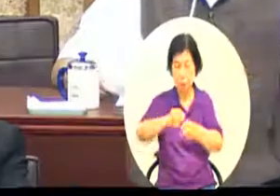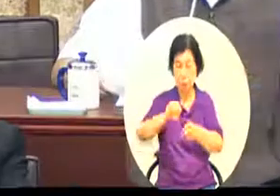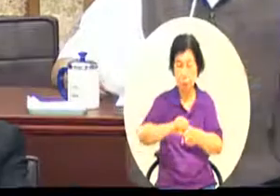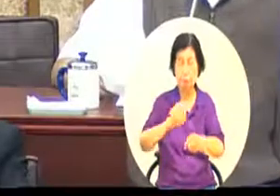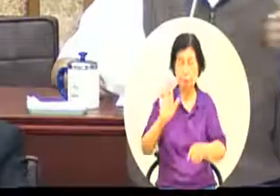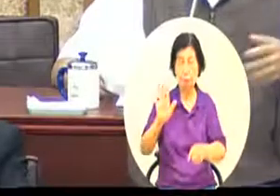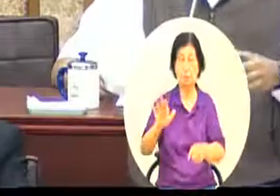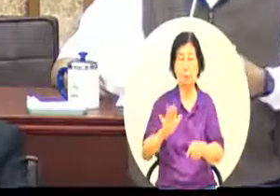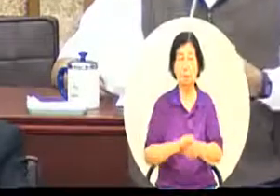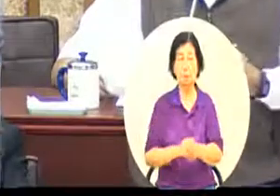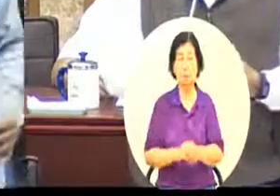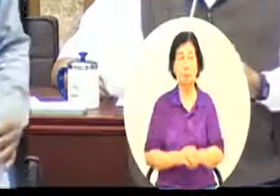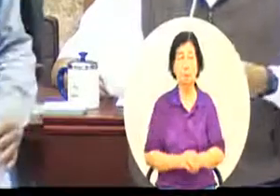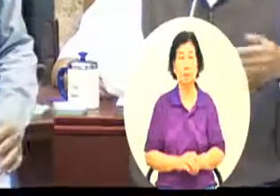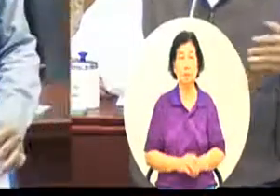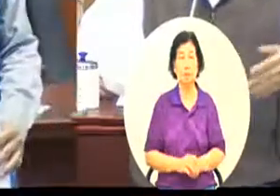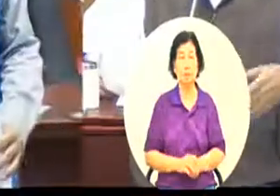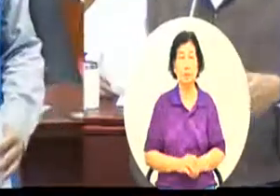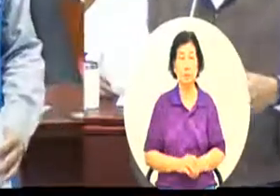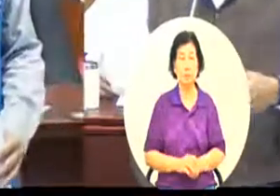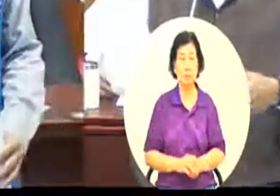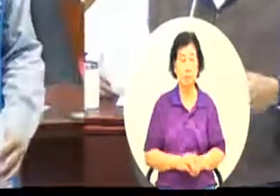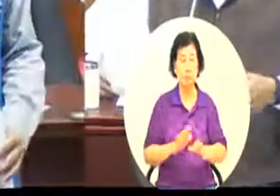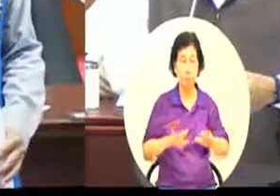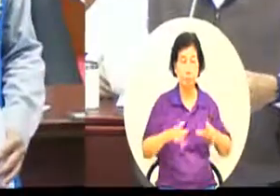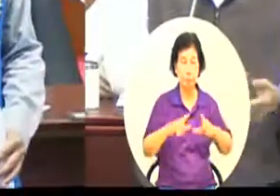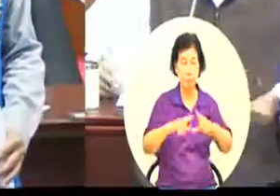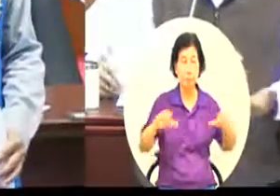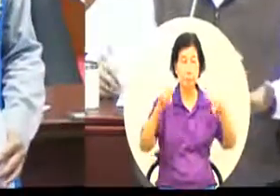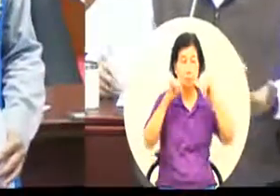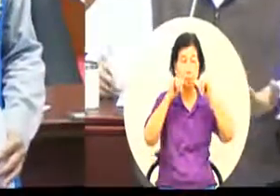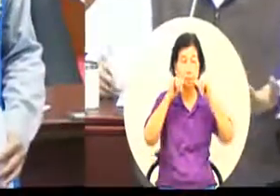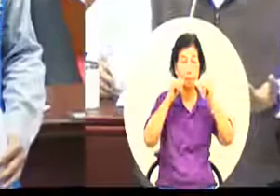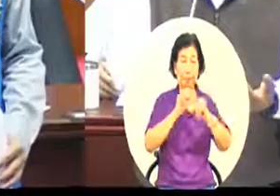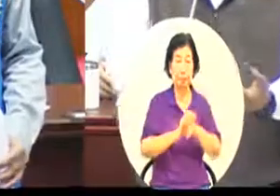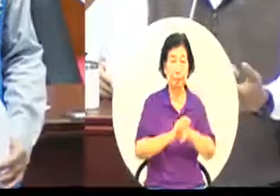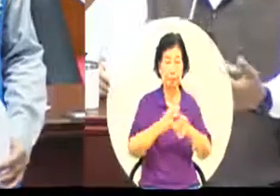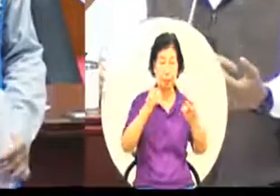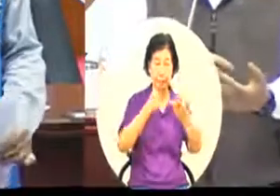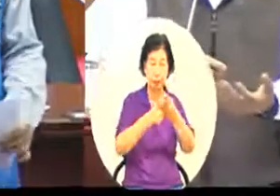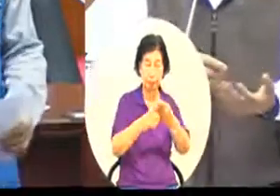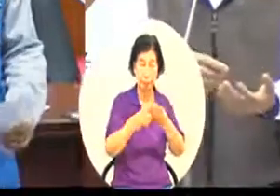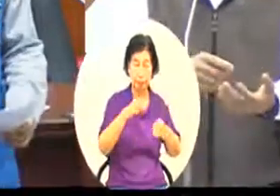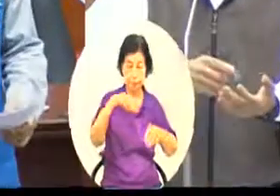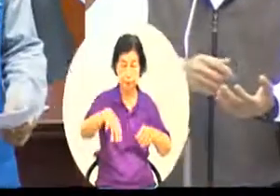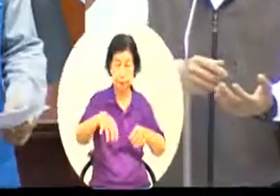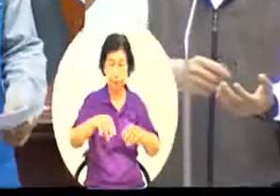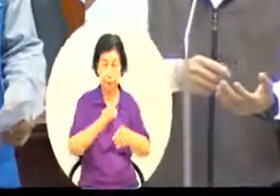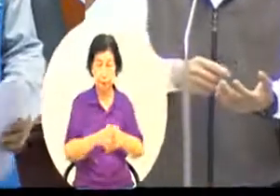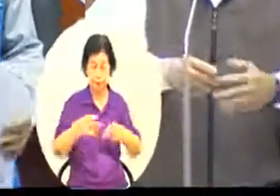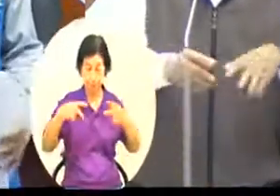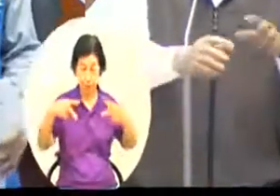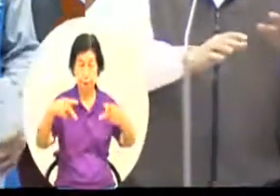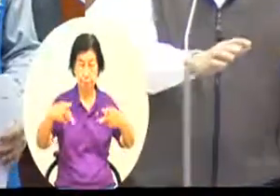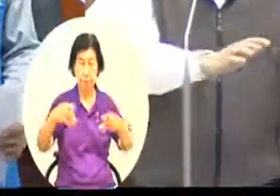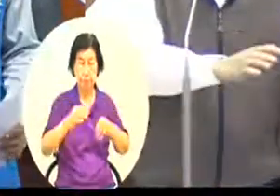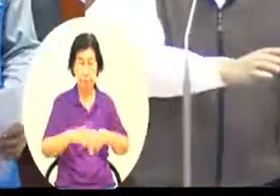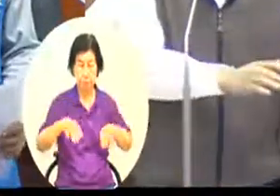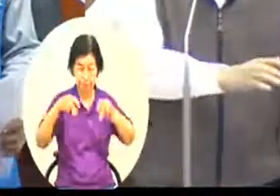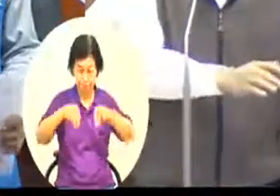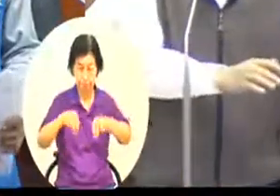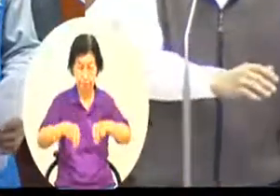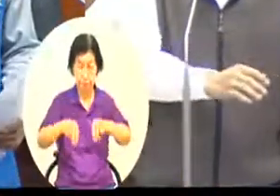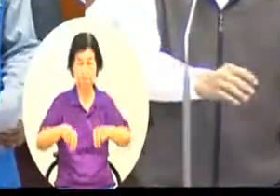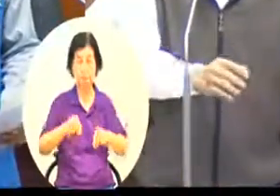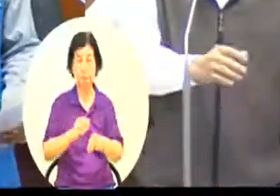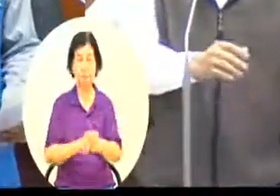那另外现在我们的大寮主机场的部分也已经签捷运公司也签那个 MOU， 那接下来会